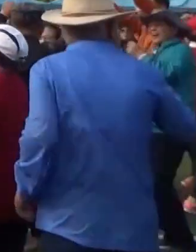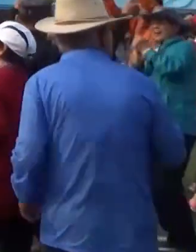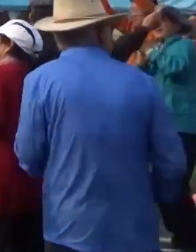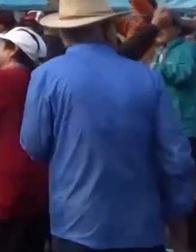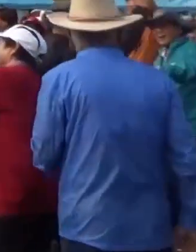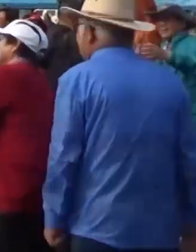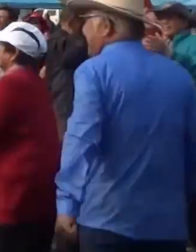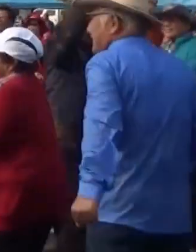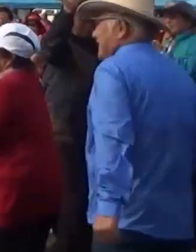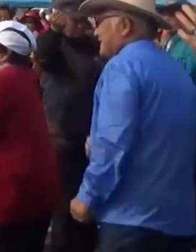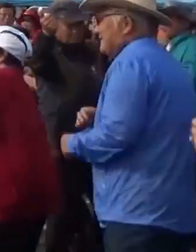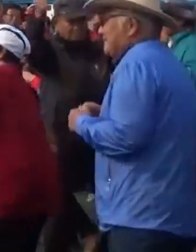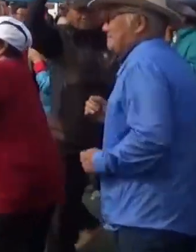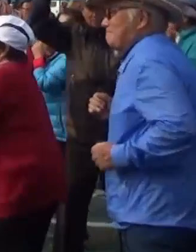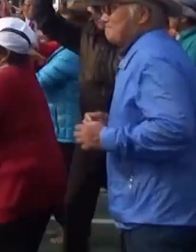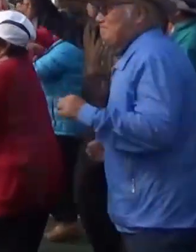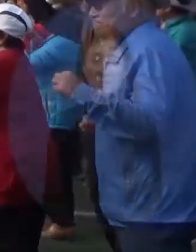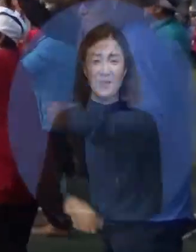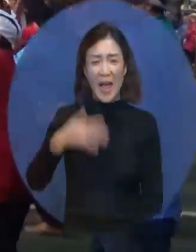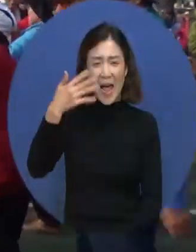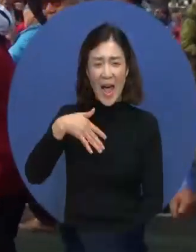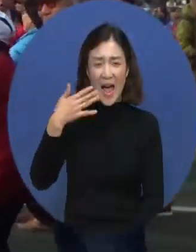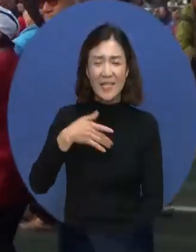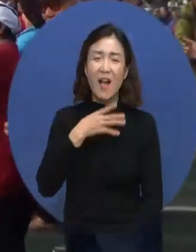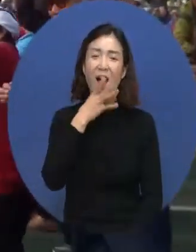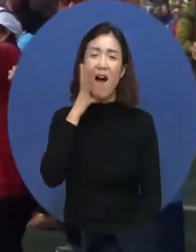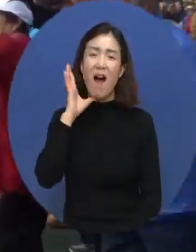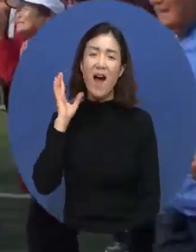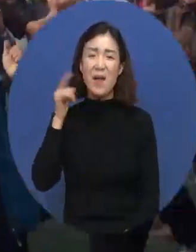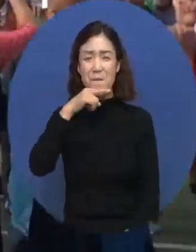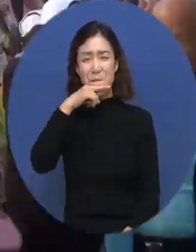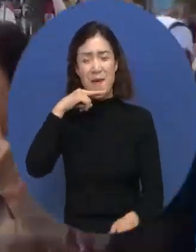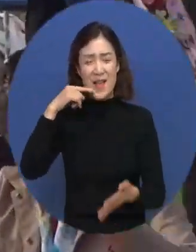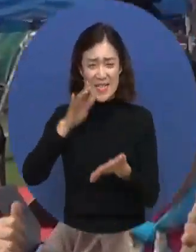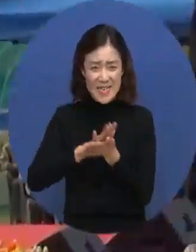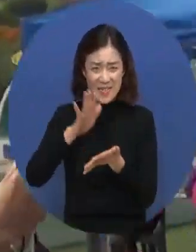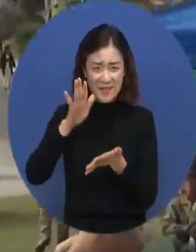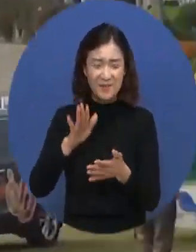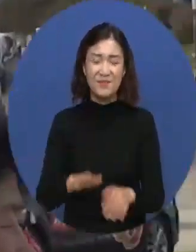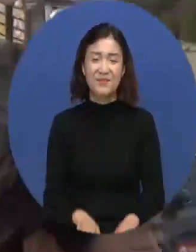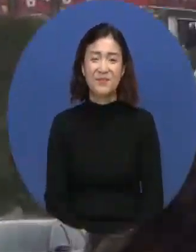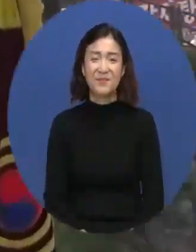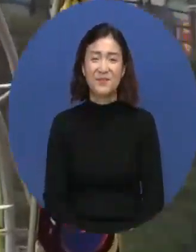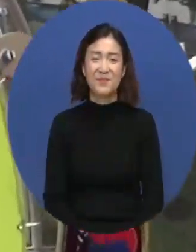고맙습니다. 아직 어르신들 피가 뜨겁습니다.